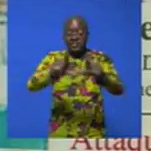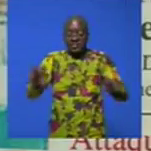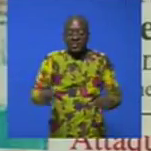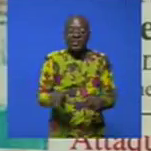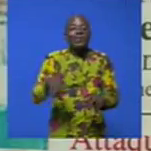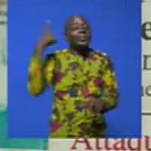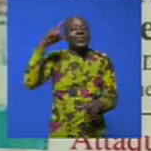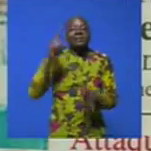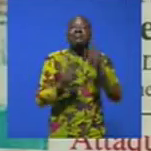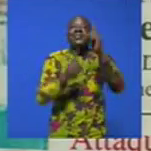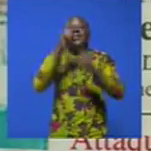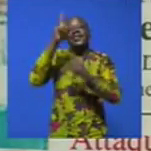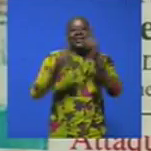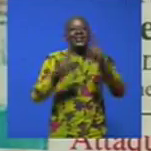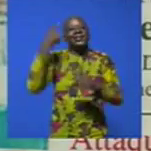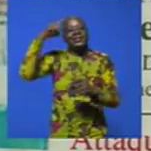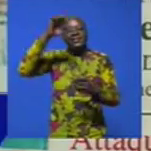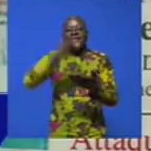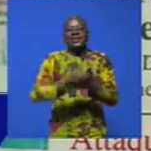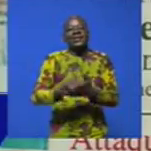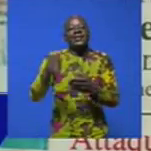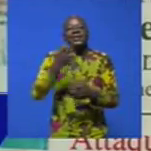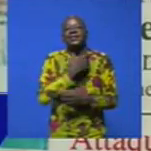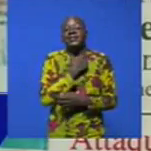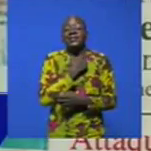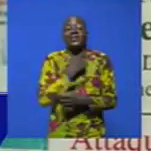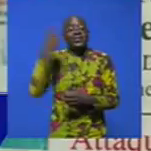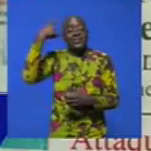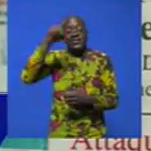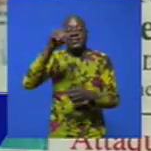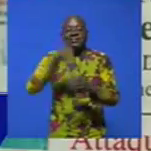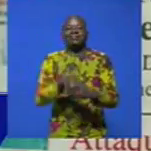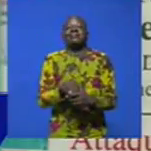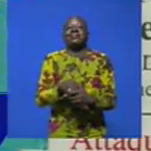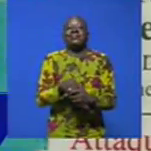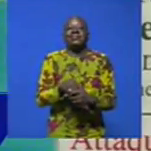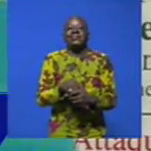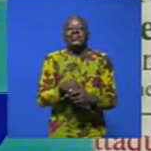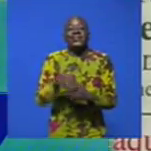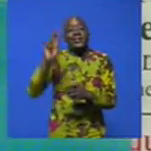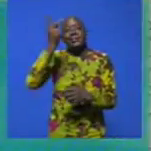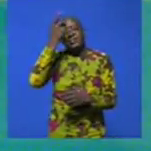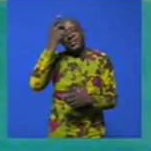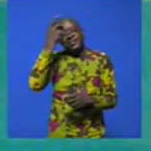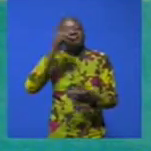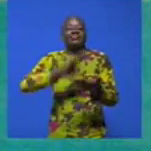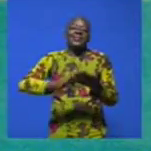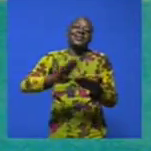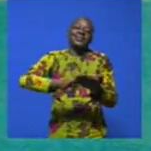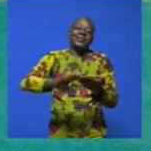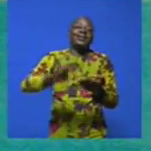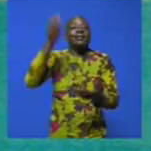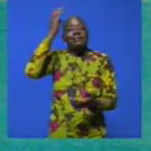7 inclut cité miraculeusement et noeud papillon l'opposition politique exige des excuses car c'est une